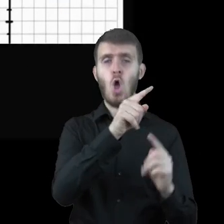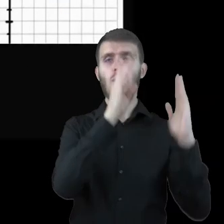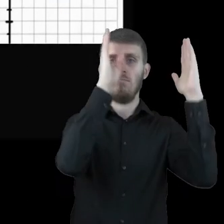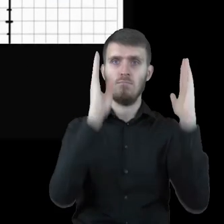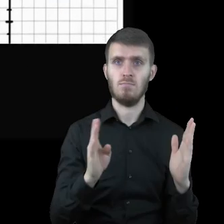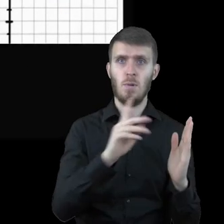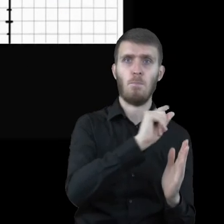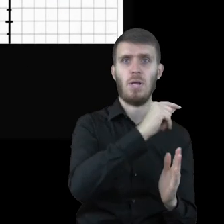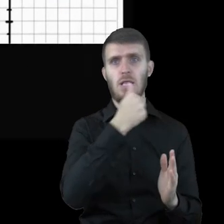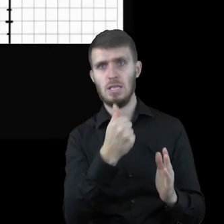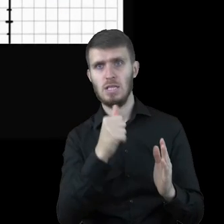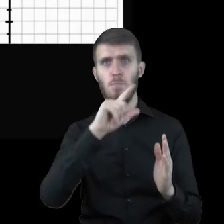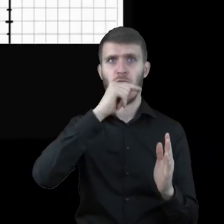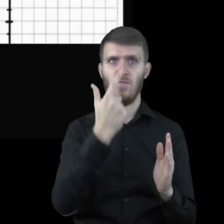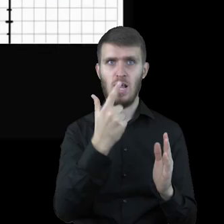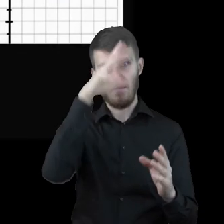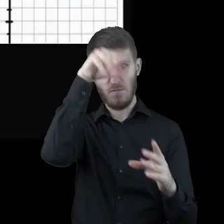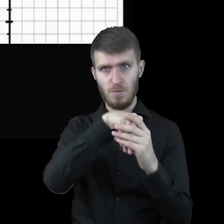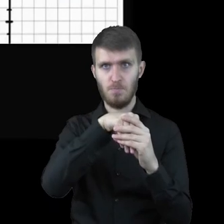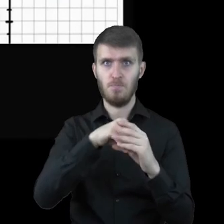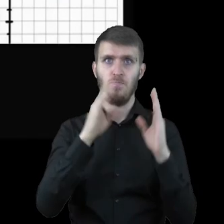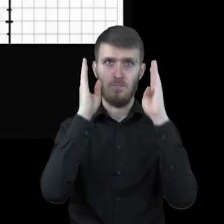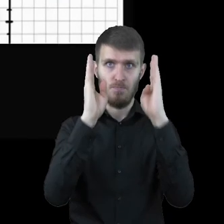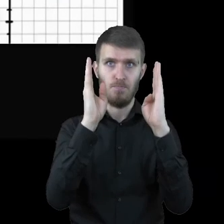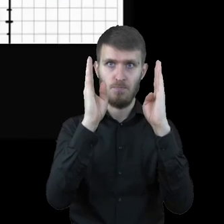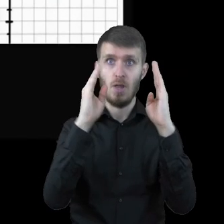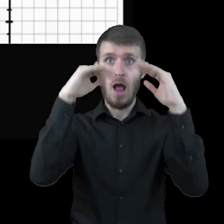P2, długość tego odcinka,